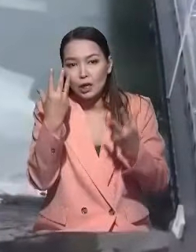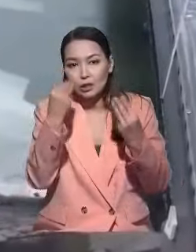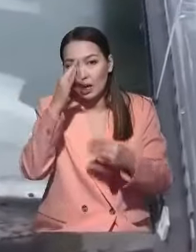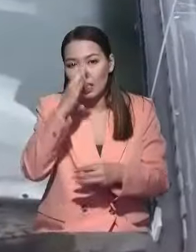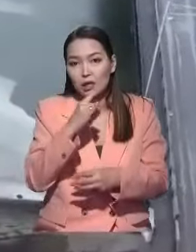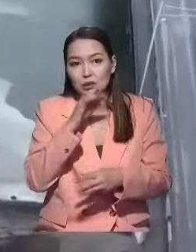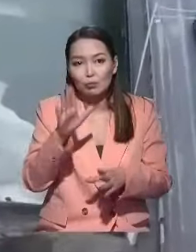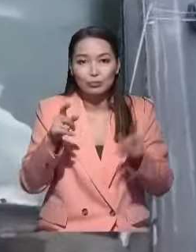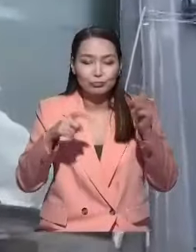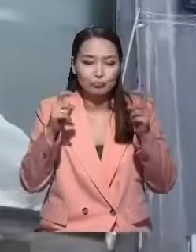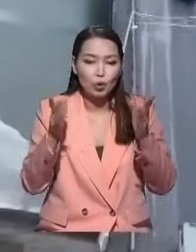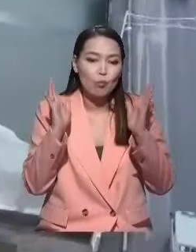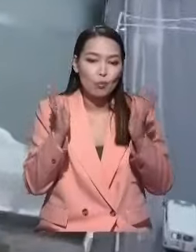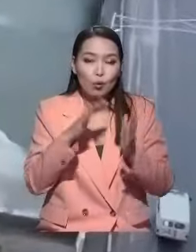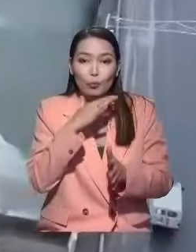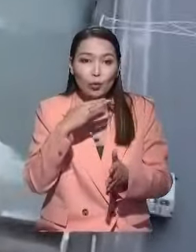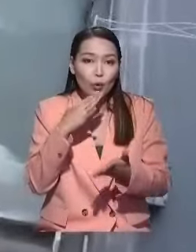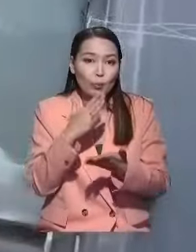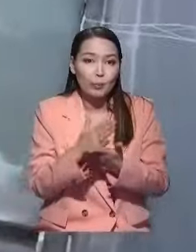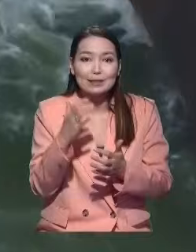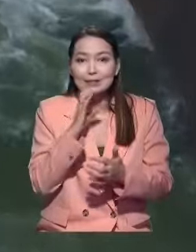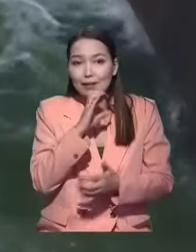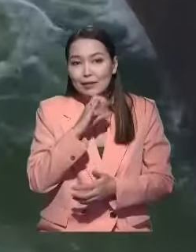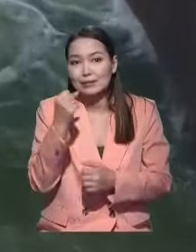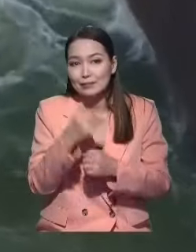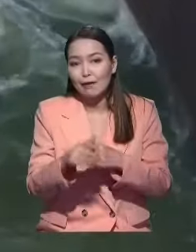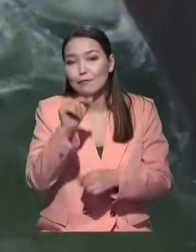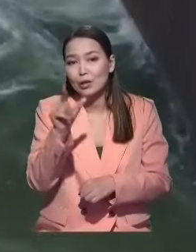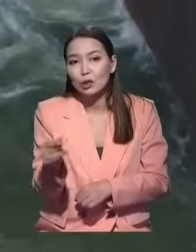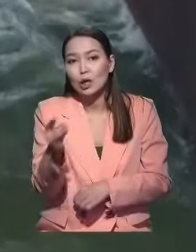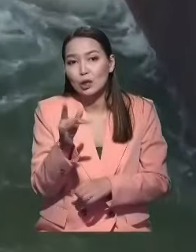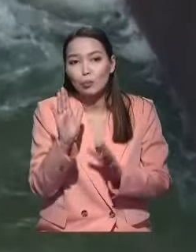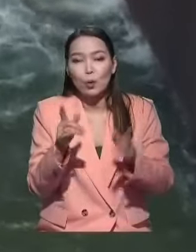Казахстане ожидаются осадки больше нормы. В северных, центральных и восточных регионах